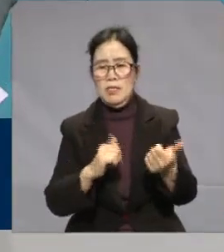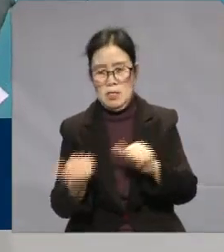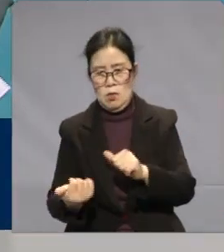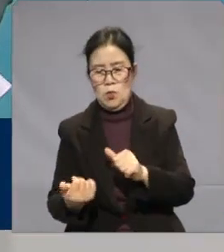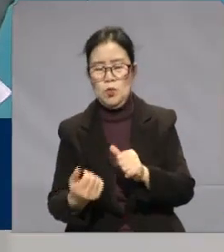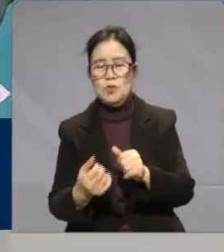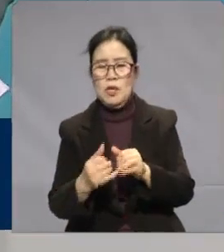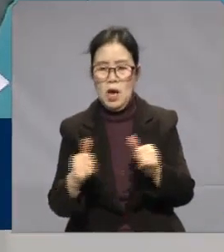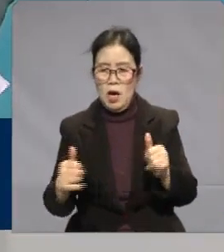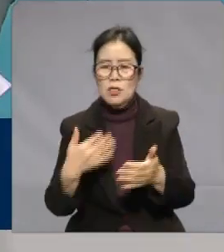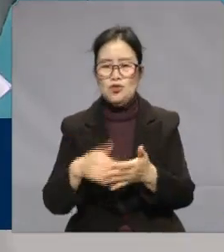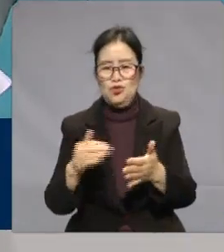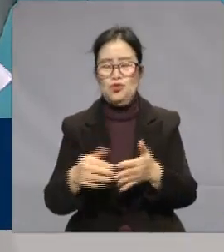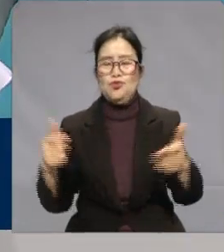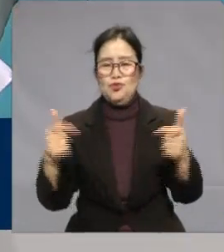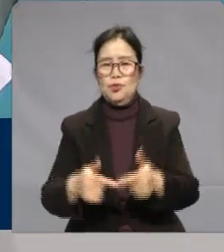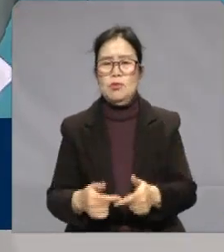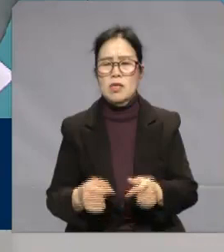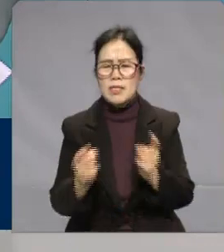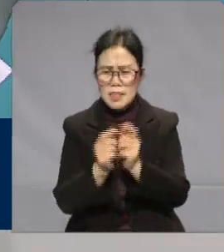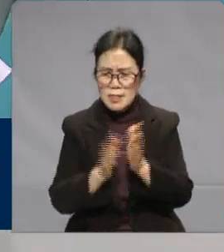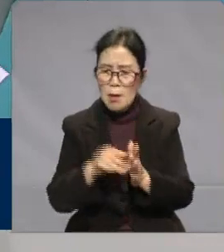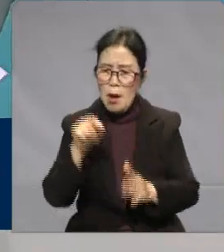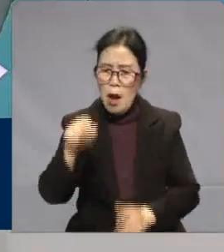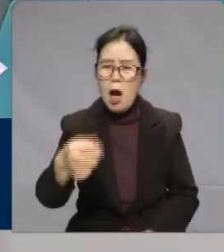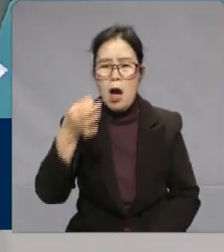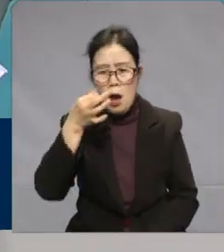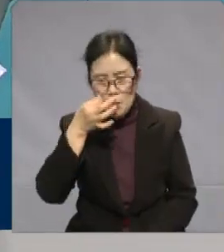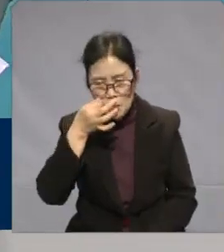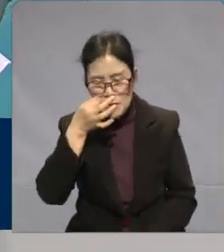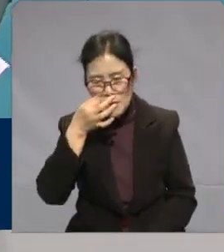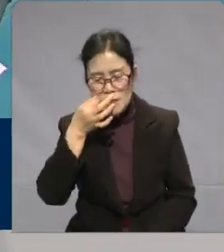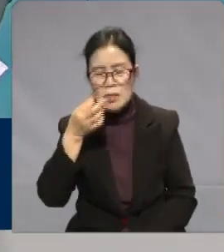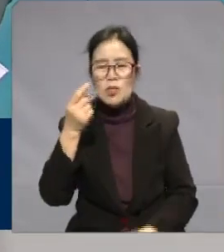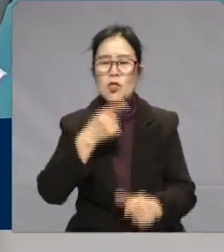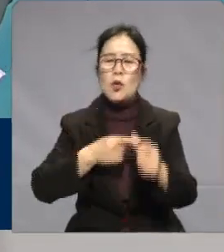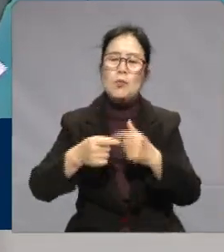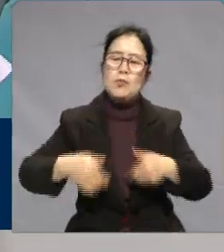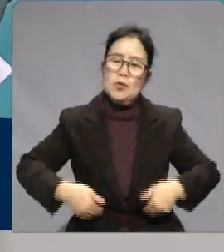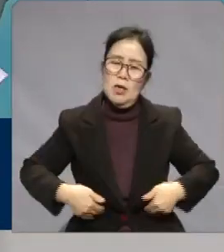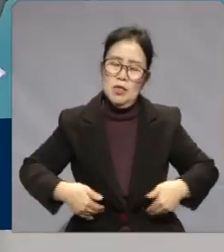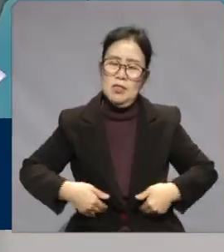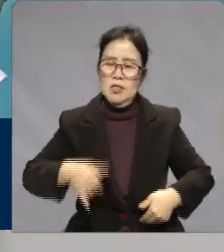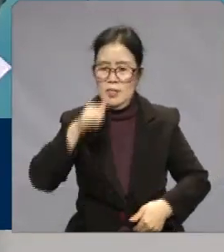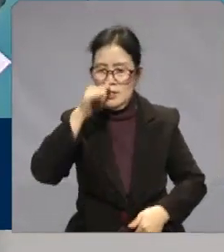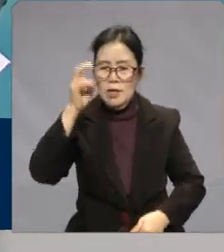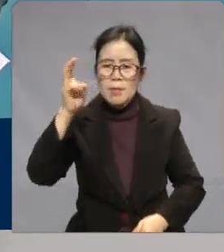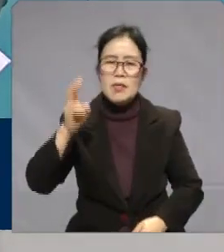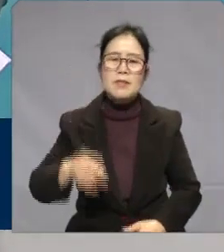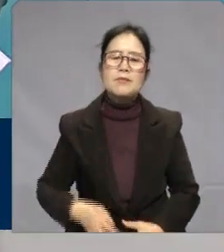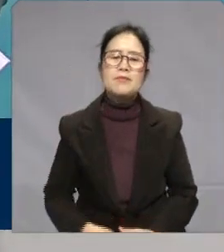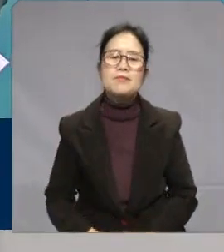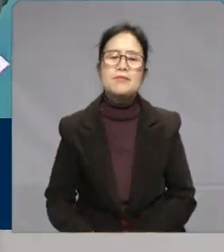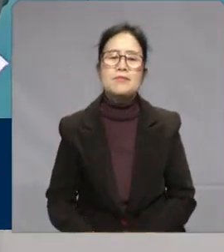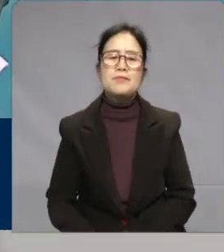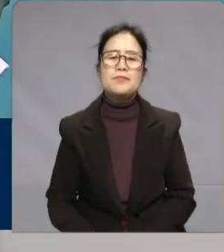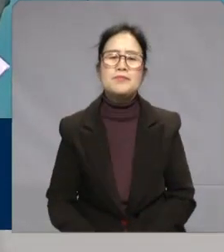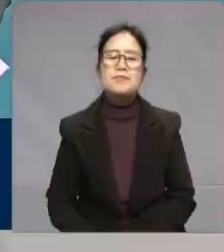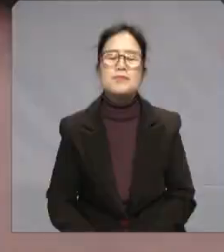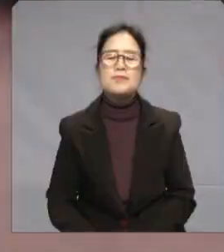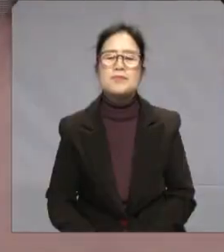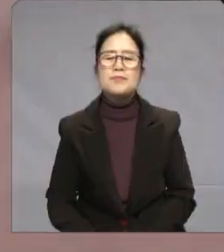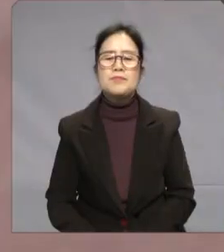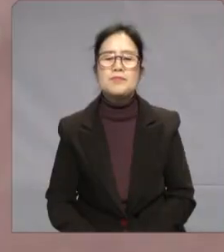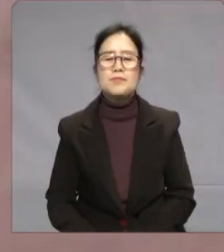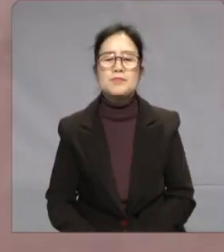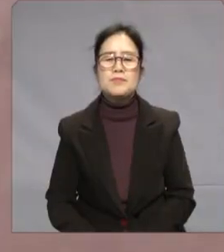나타났는데요. 현장에 나가서 살펴보니 아직 보완해야 할 점들이 있어 보입니다. 이상호 기자가 취재했습니다.